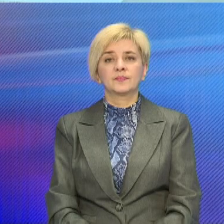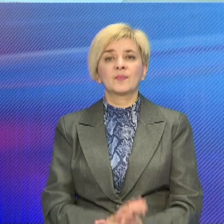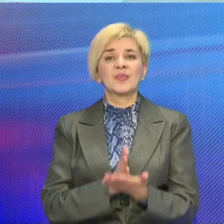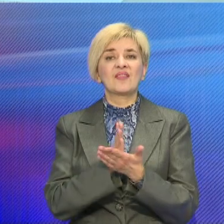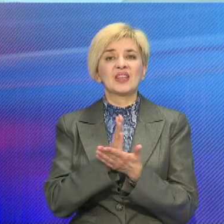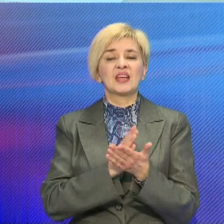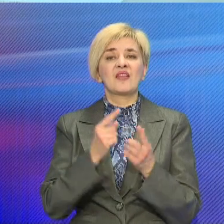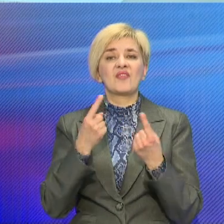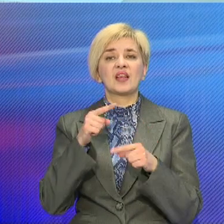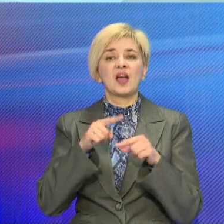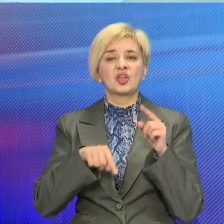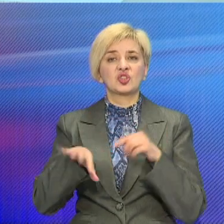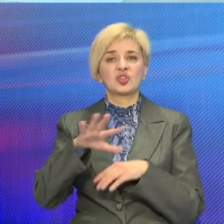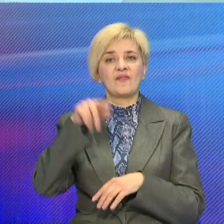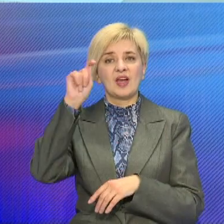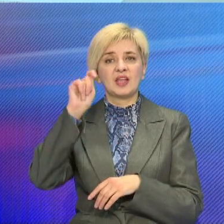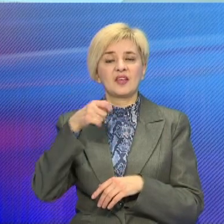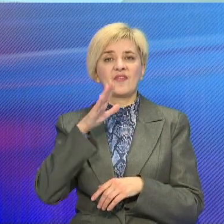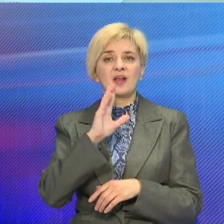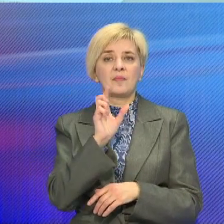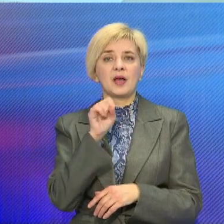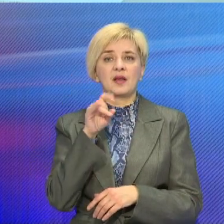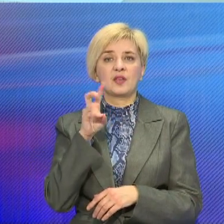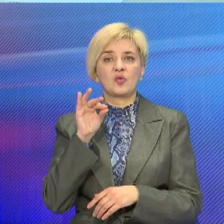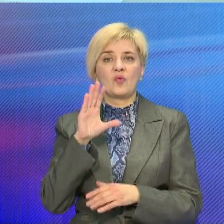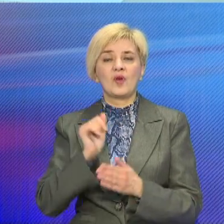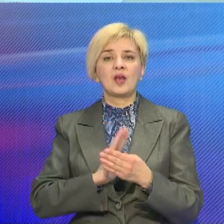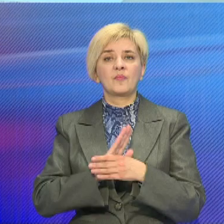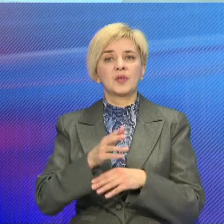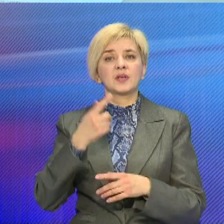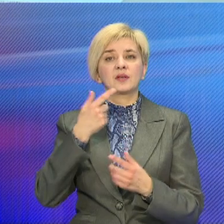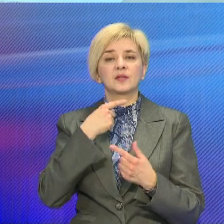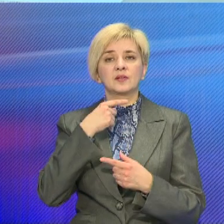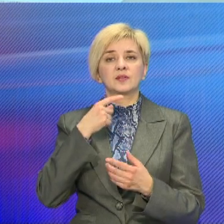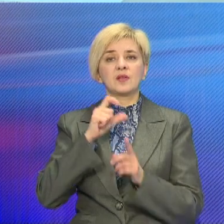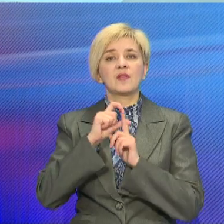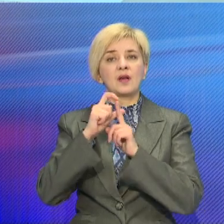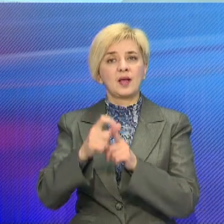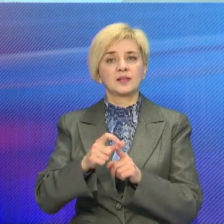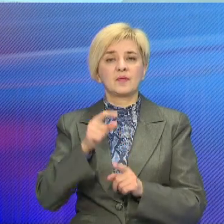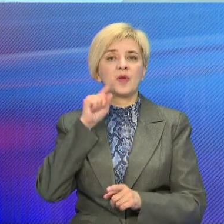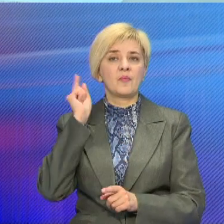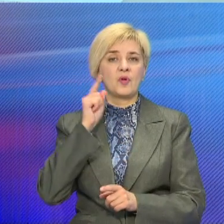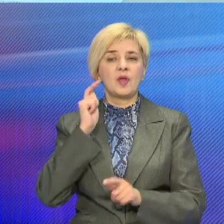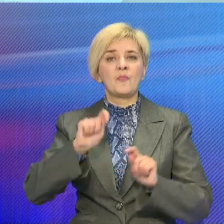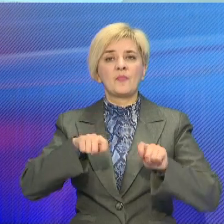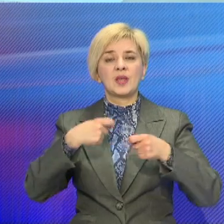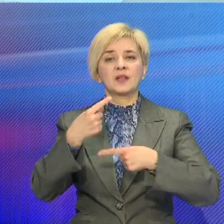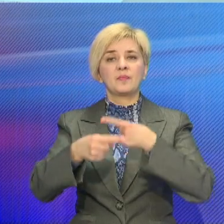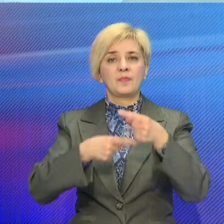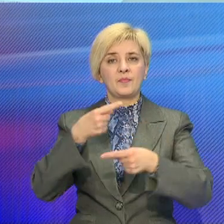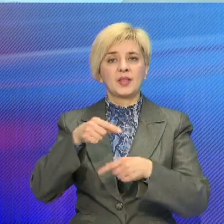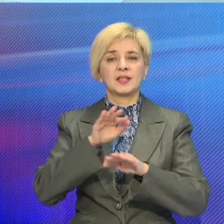Ветеран Великой войны Валентина Баранова звернулася с наказом до молоди. Передать спадщину поколению, детям, унукам